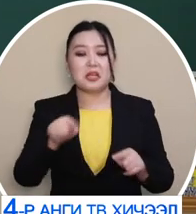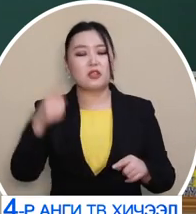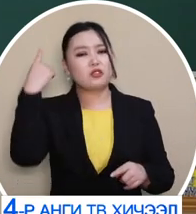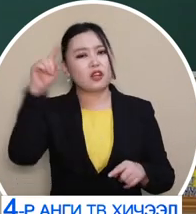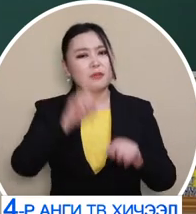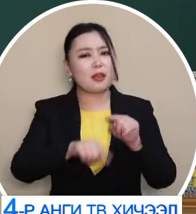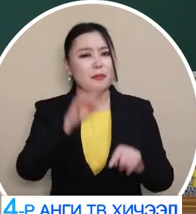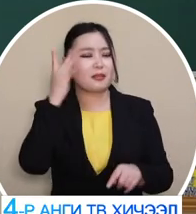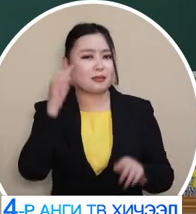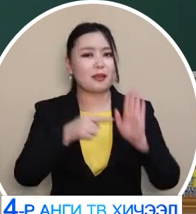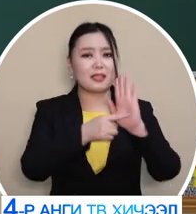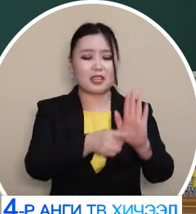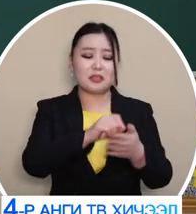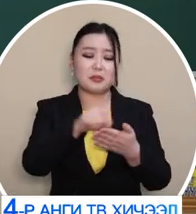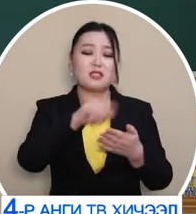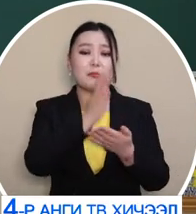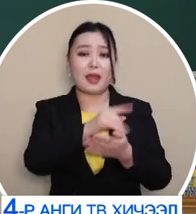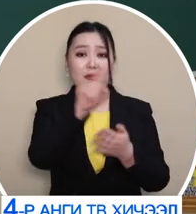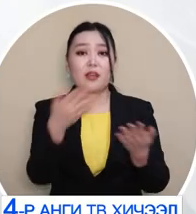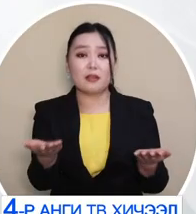ямар санааг илэрхийлэн бичсэн байна вэ?